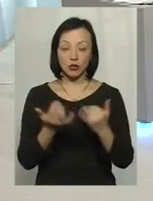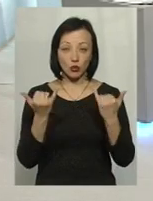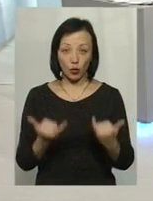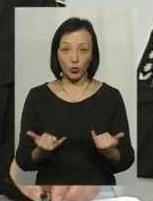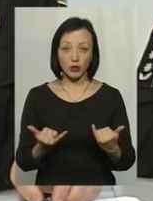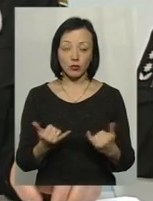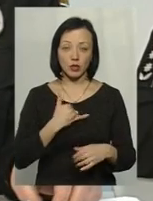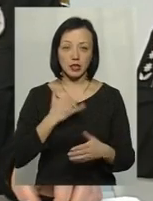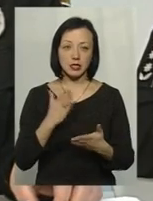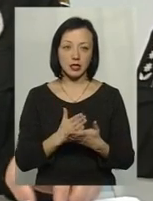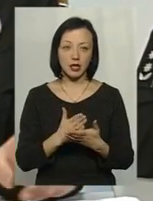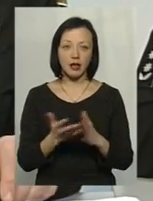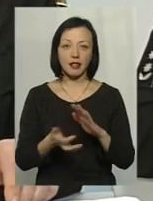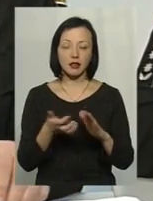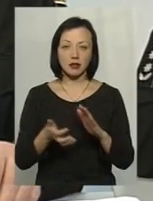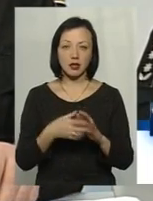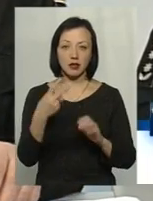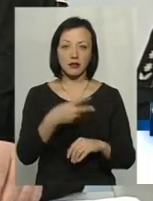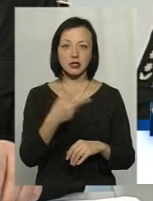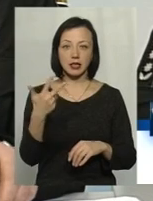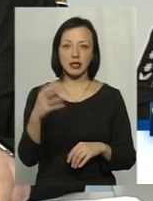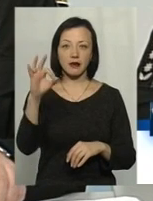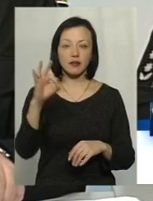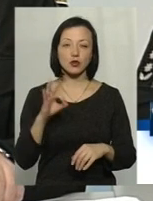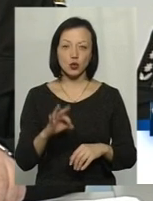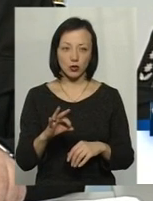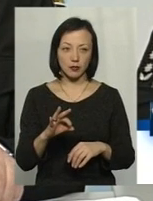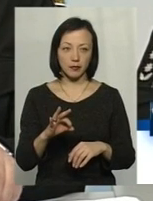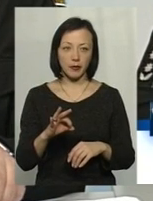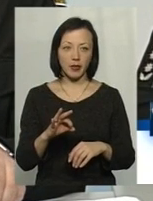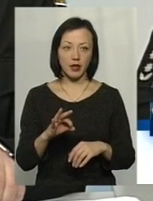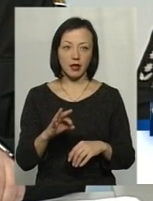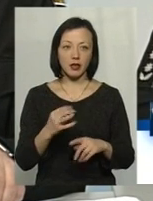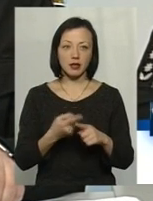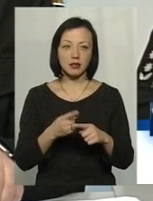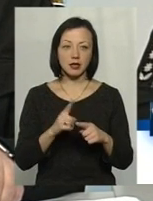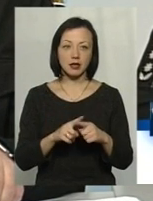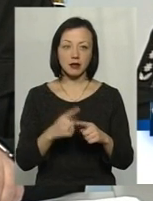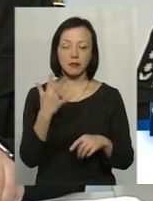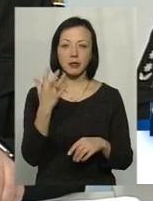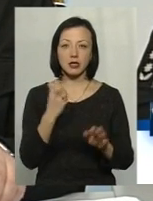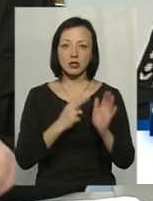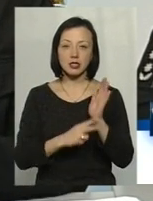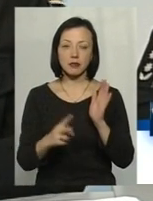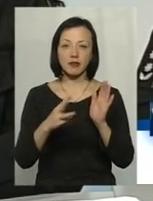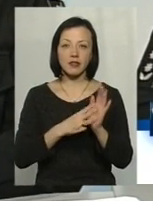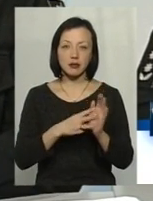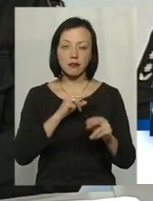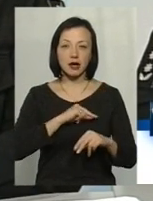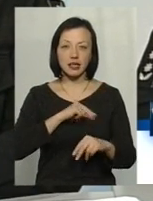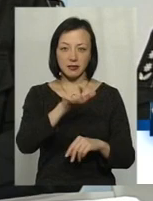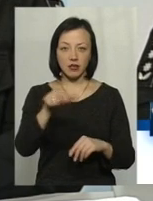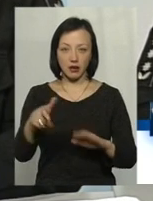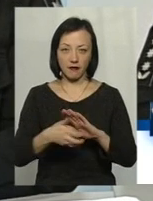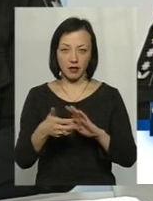день у нас є некомплект 23% по атестованому особовому складу. Абсолютних цифр – це 578 працівників.